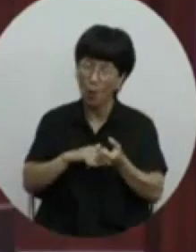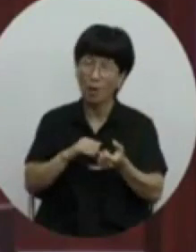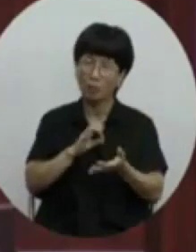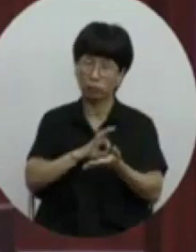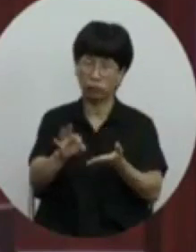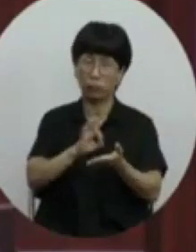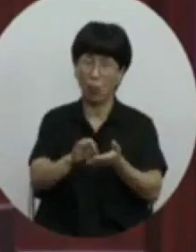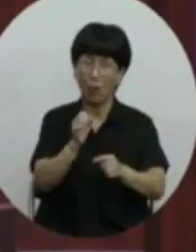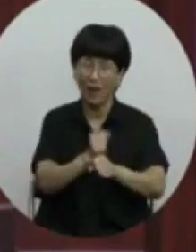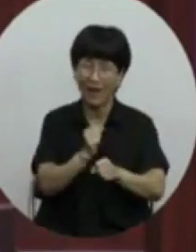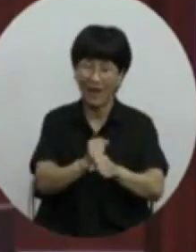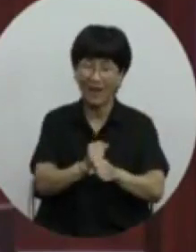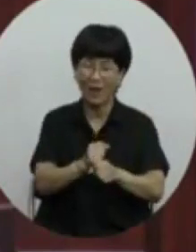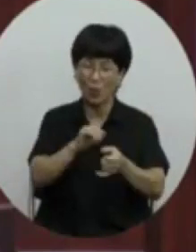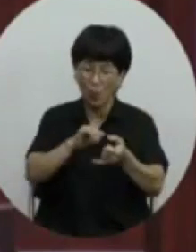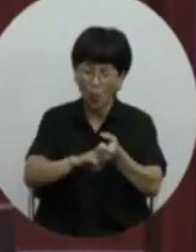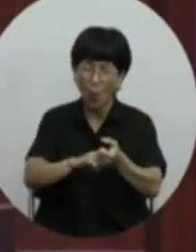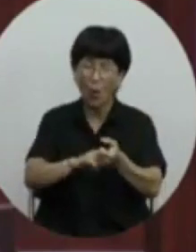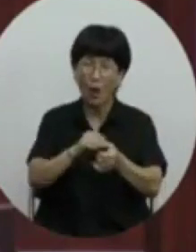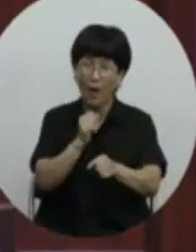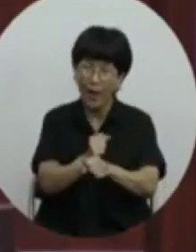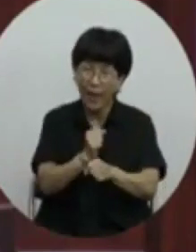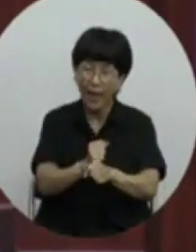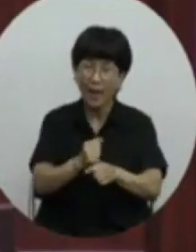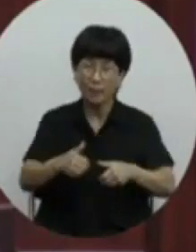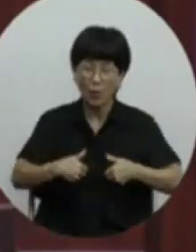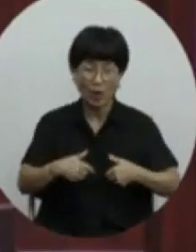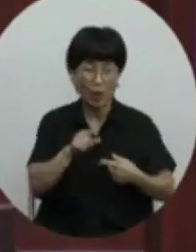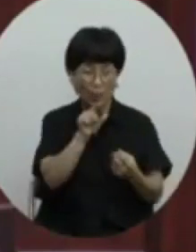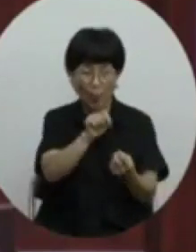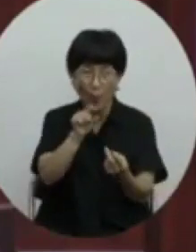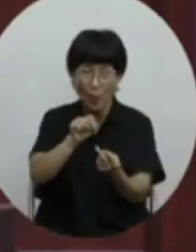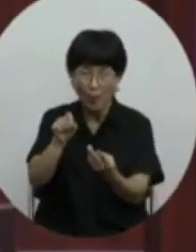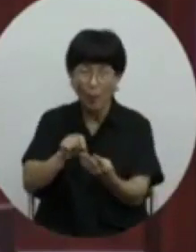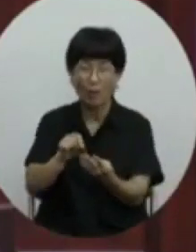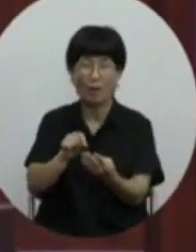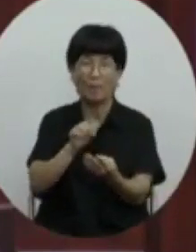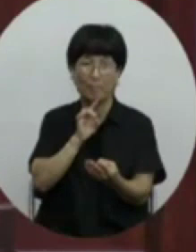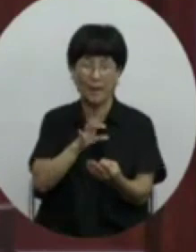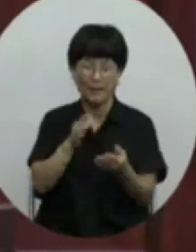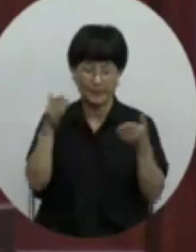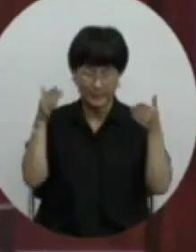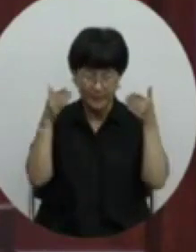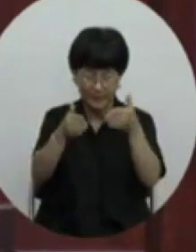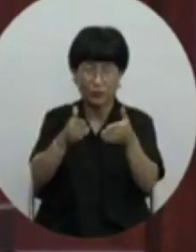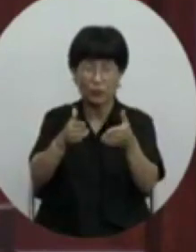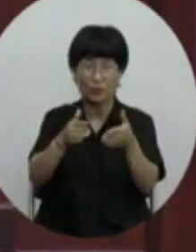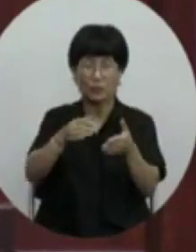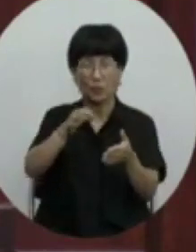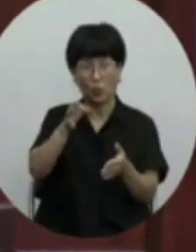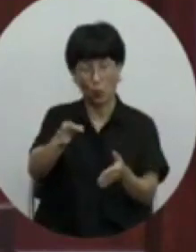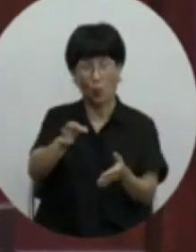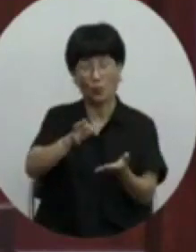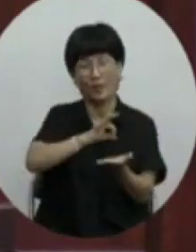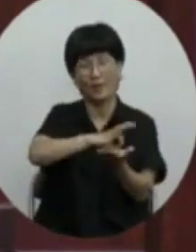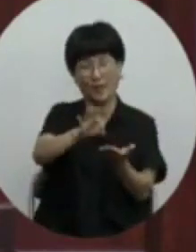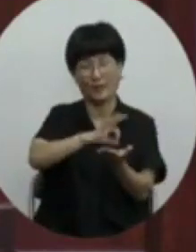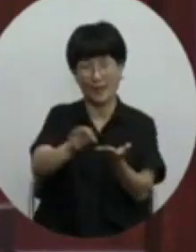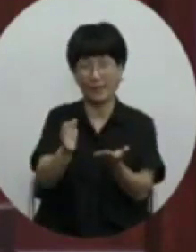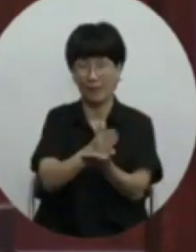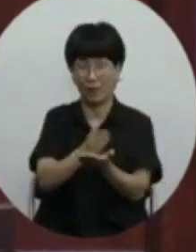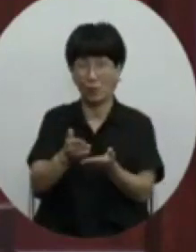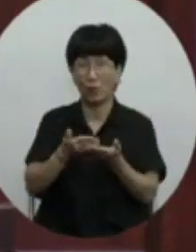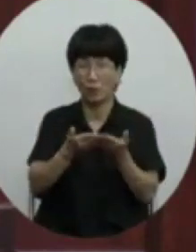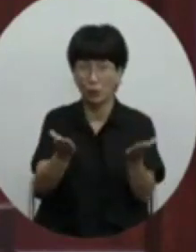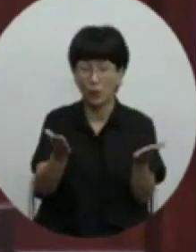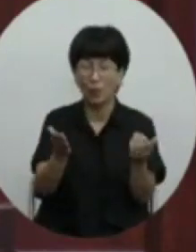예산, 꼭 해야 하는 예산을 선택과 집중에 따라 전략적으로 재원을 배분하는 등